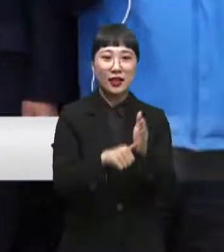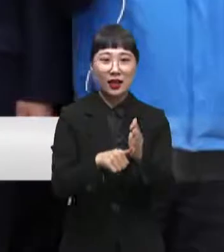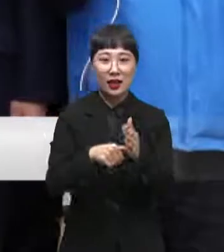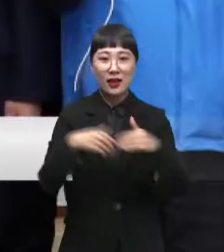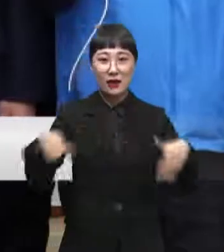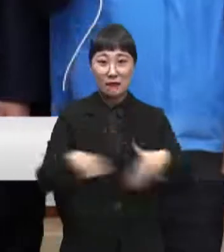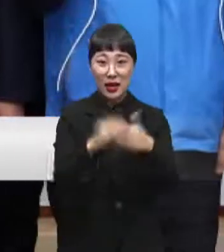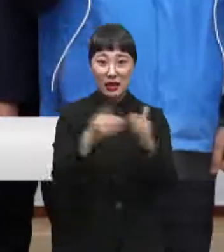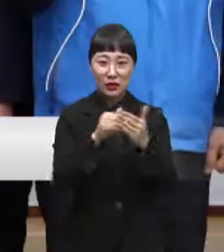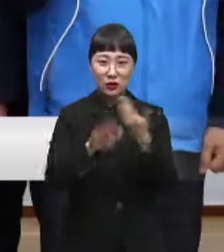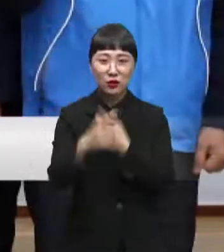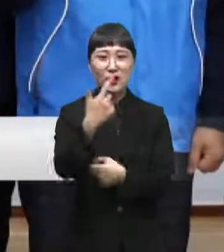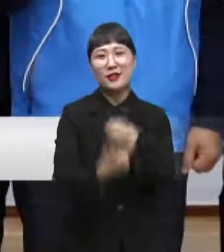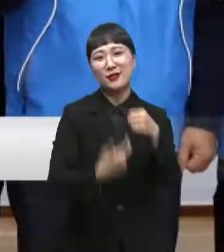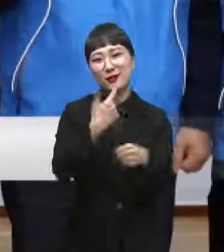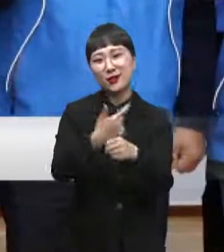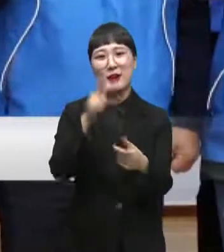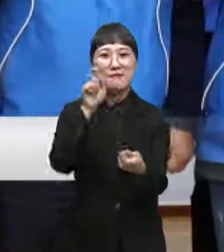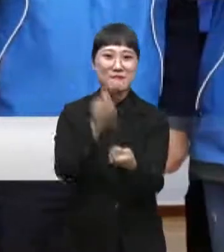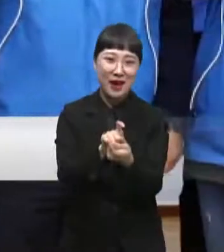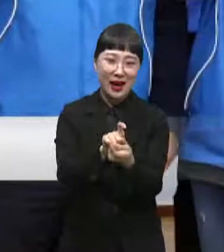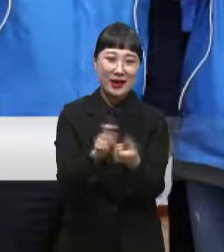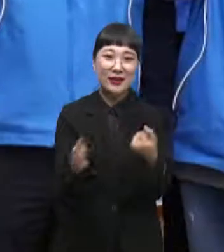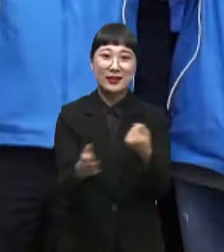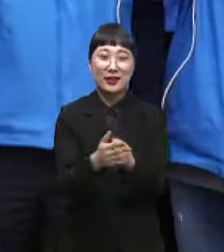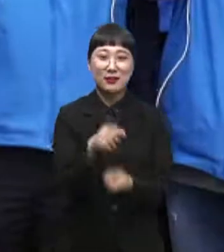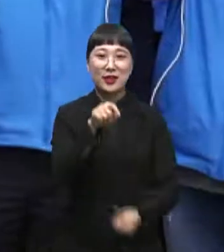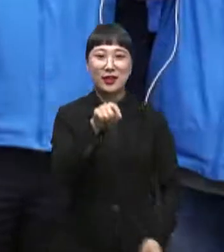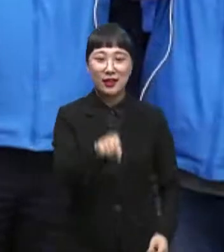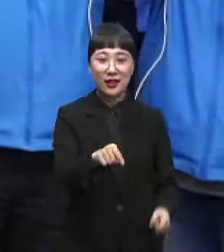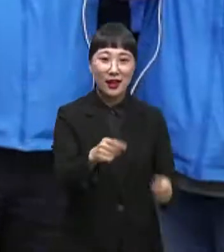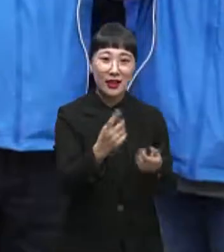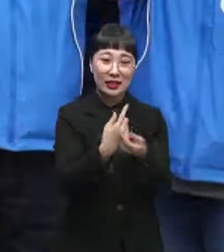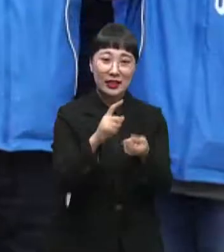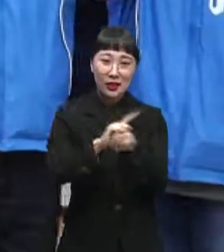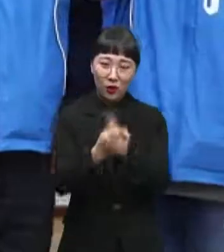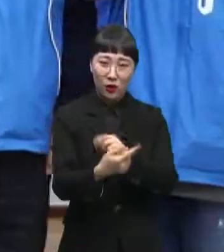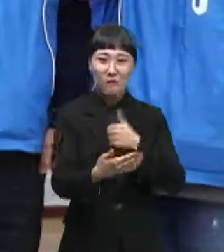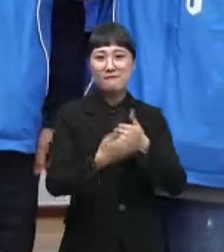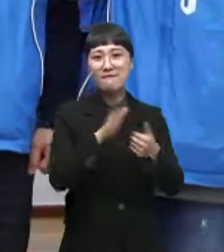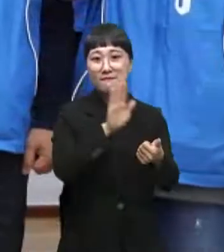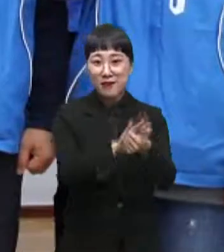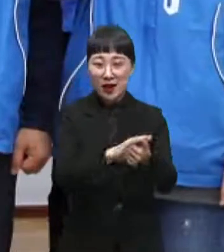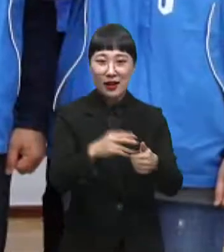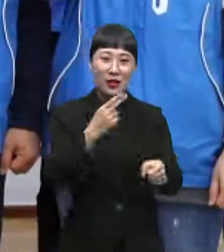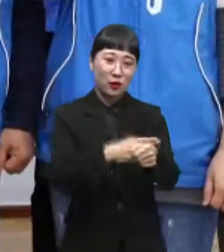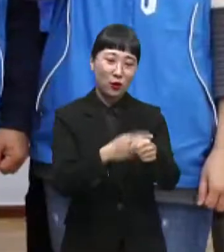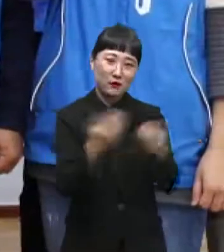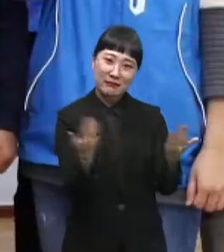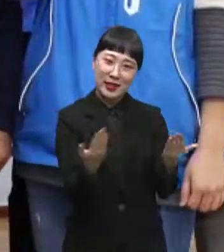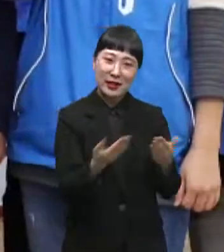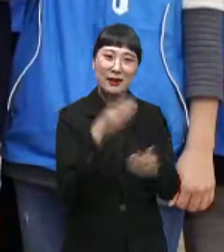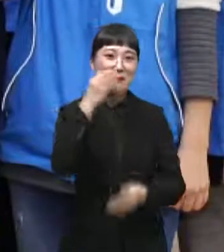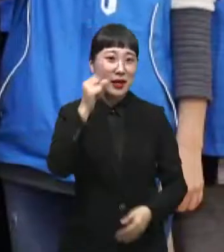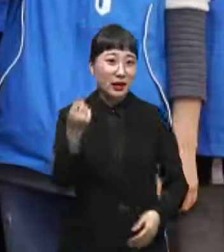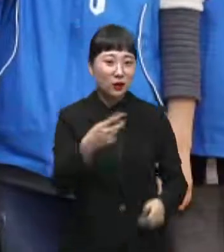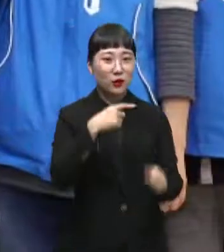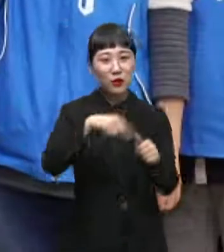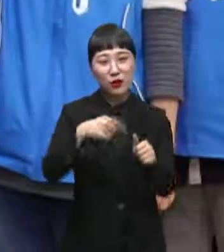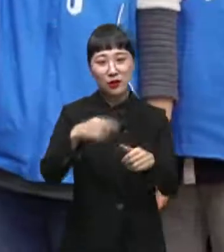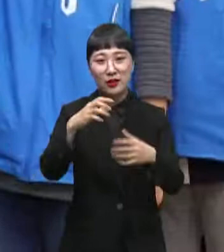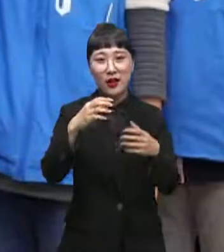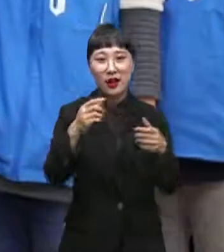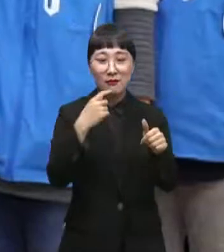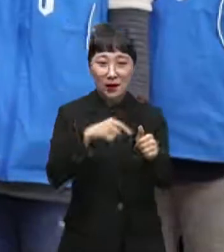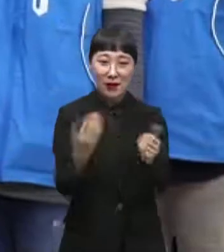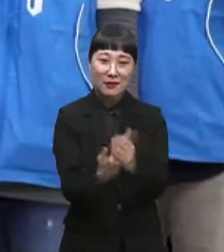것입니다 도성은 교육감은 교육청과 전교조가 교원 근무 여건 개선과 인촌 교육 발전을 위해 하나된